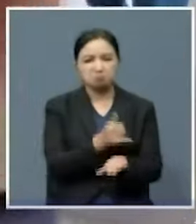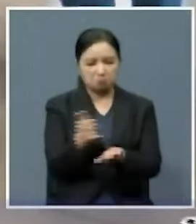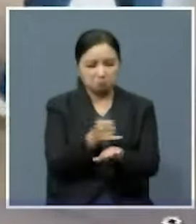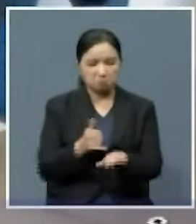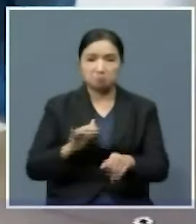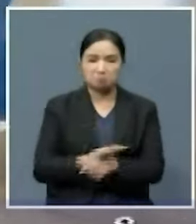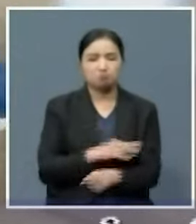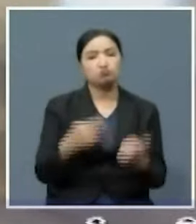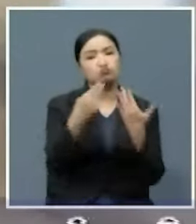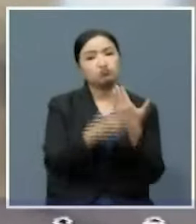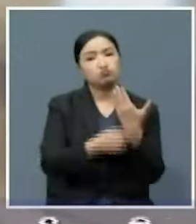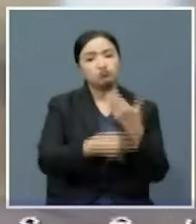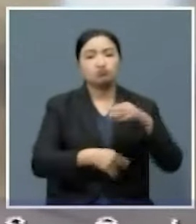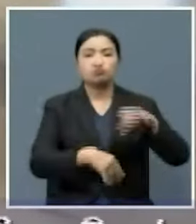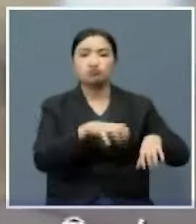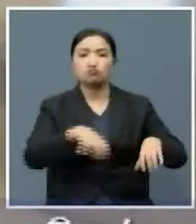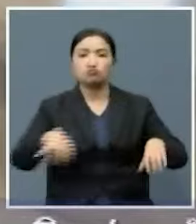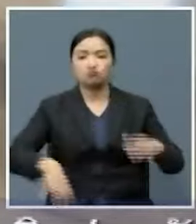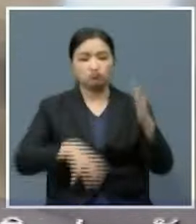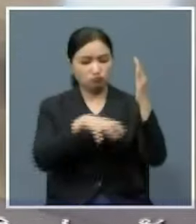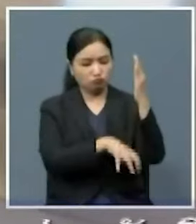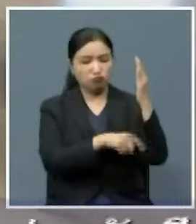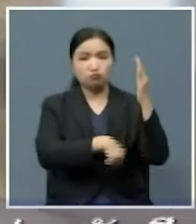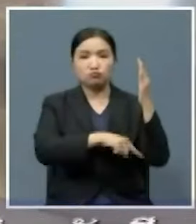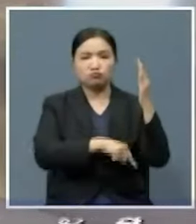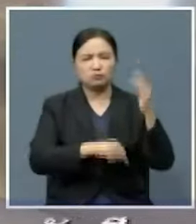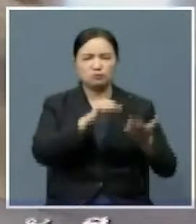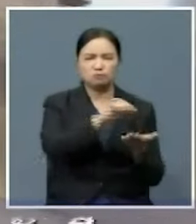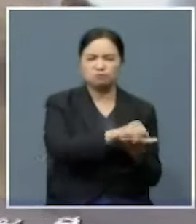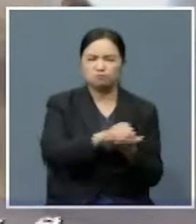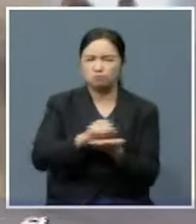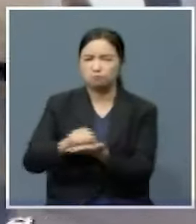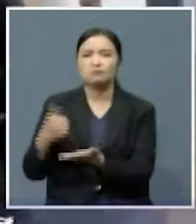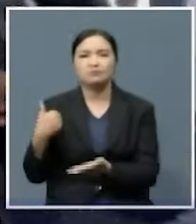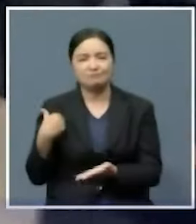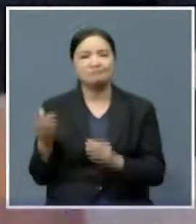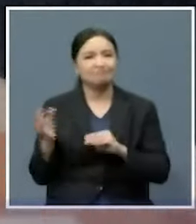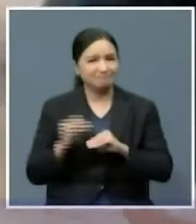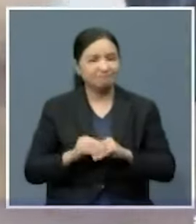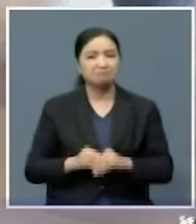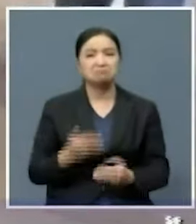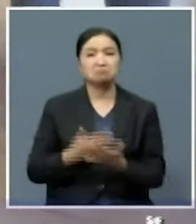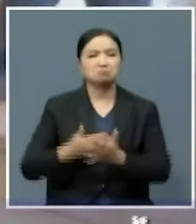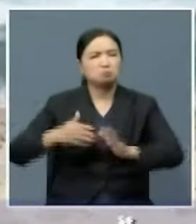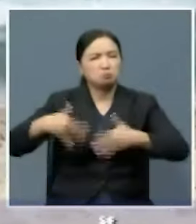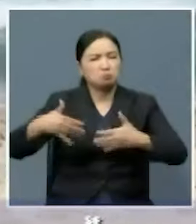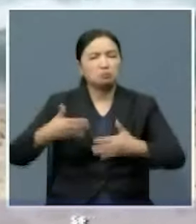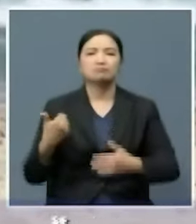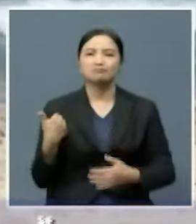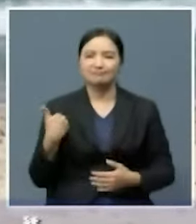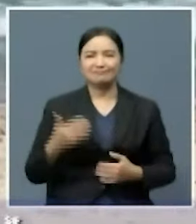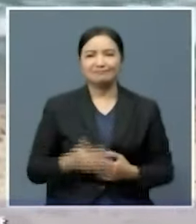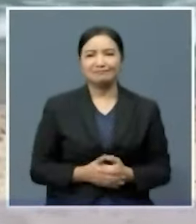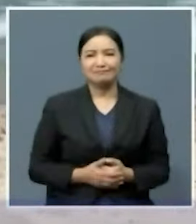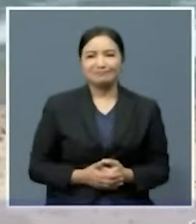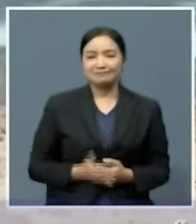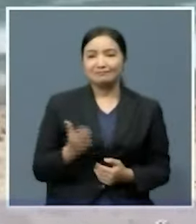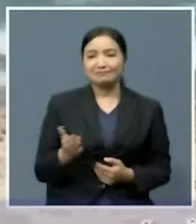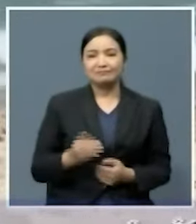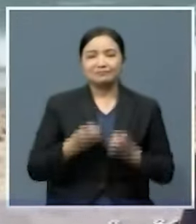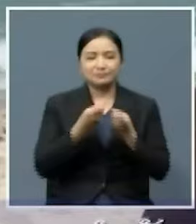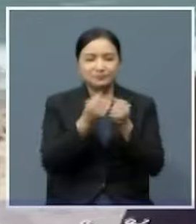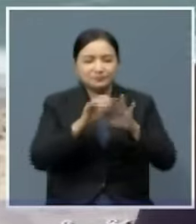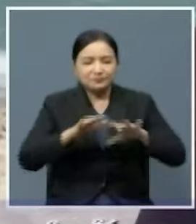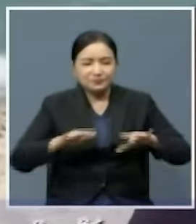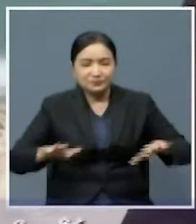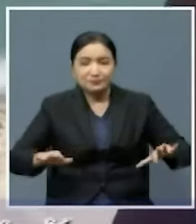ำให้โรงแรมหลายแห่งในเกาะสมุยเนี่ยถูกนักท่องเที่ยวจองเพิ่มขึ้นนะครับเม็ดเงินสะพัดมากๆเลยบรรยากาศบริเวณชาย